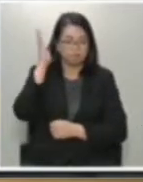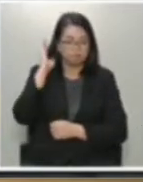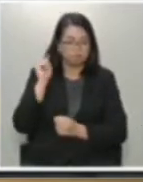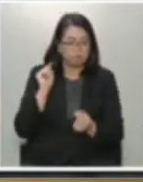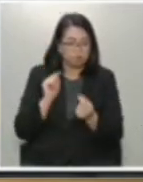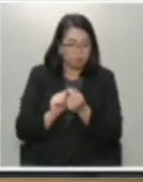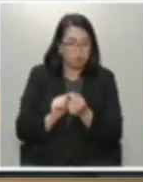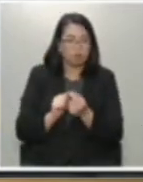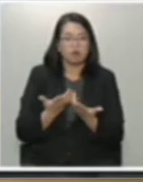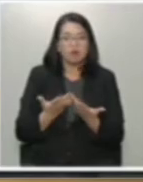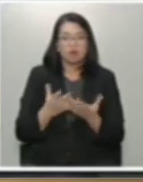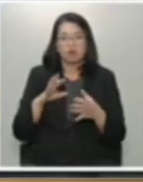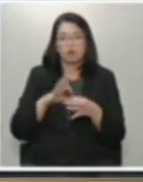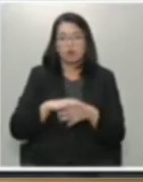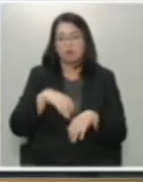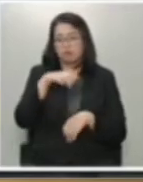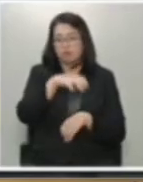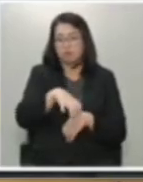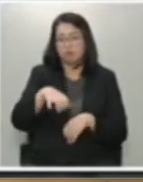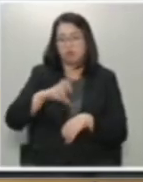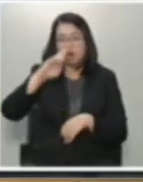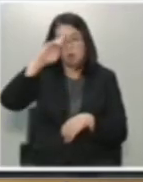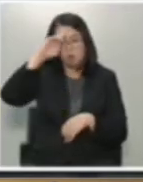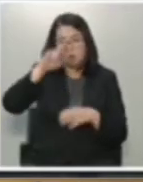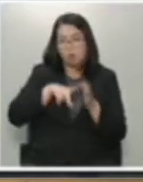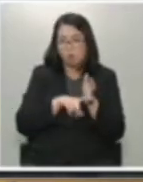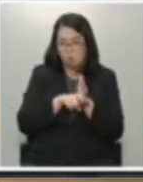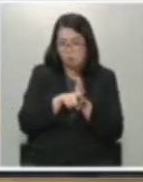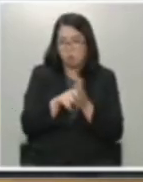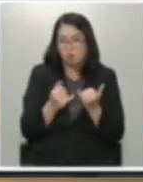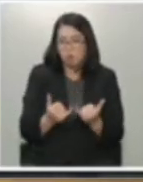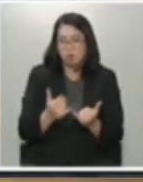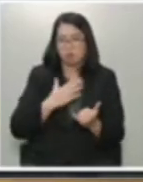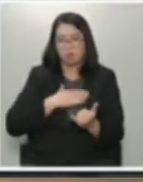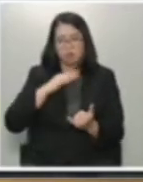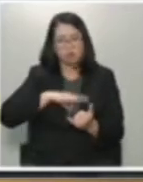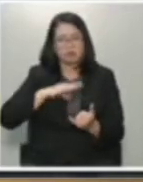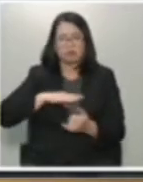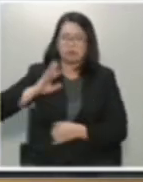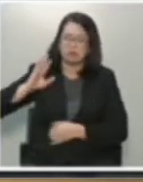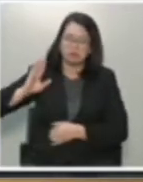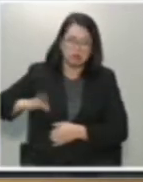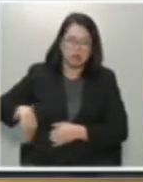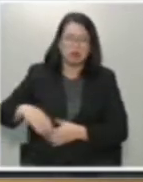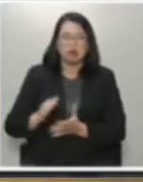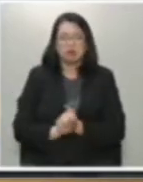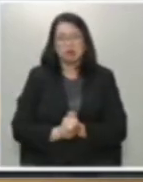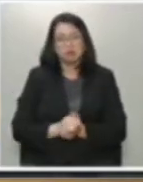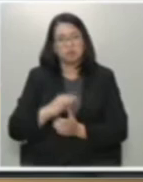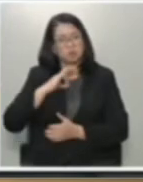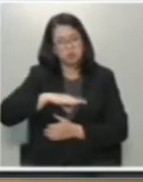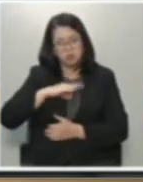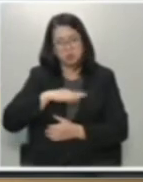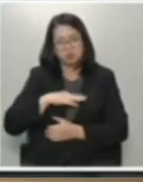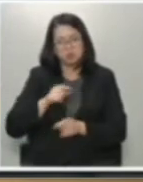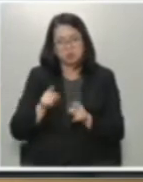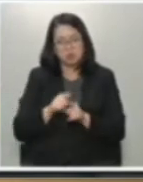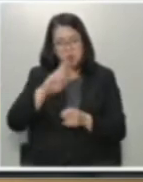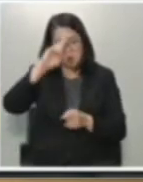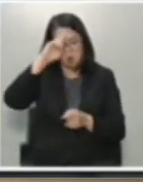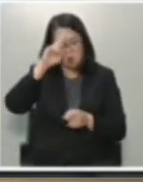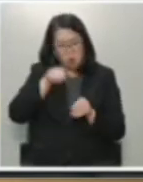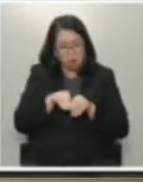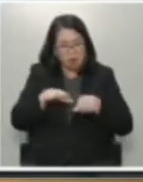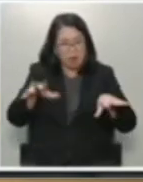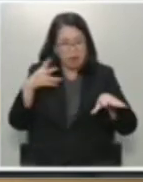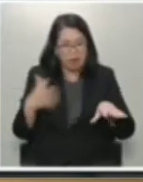ของสถานการณ์โรคโคโรนาไวรัสวันนี้เนี่ยผมรู้สึกมันช้าไปนิดนึงนะครับซึ่งเราเหมือนอยู่